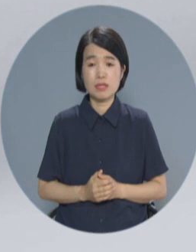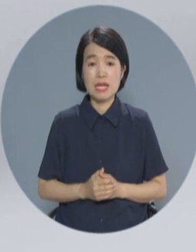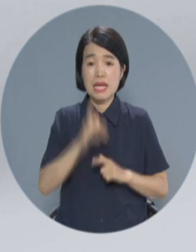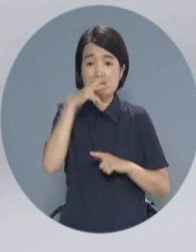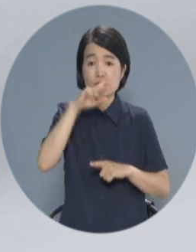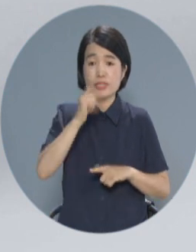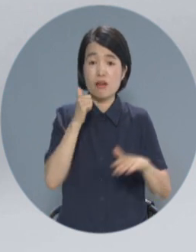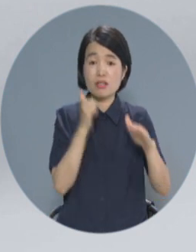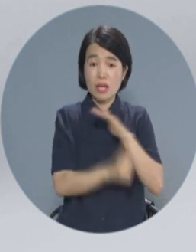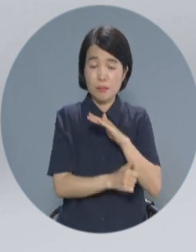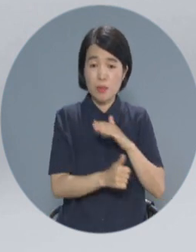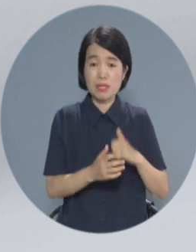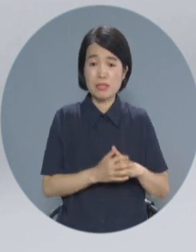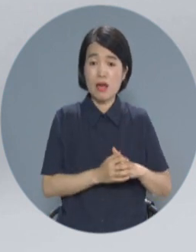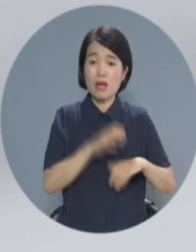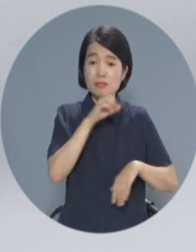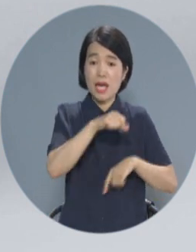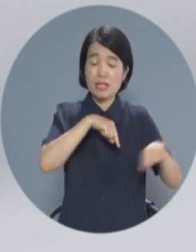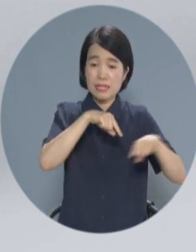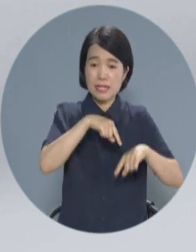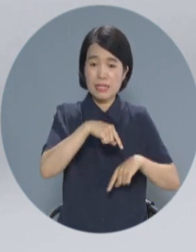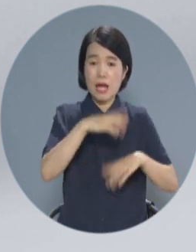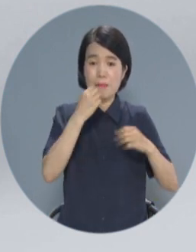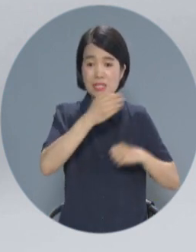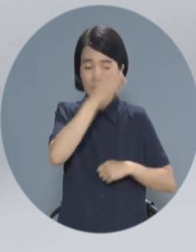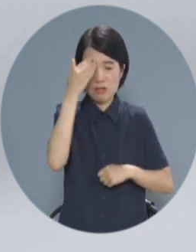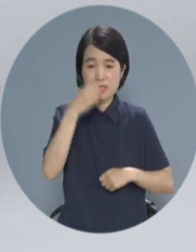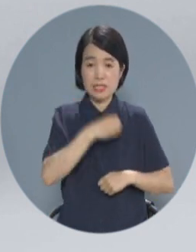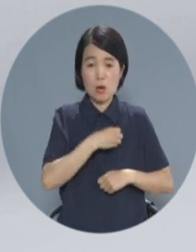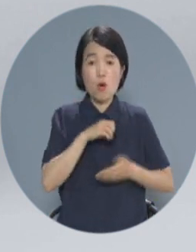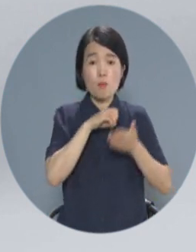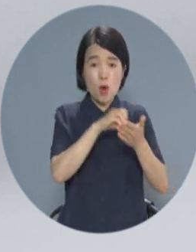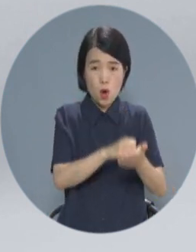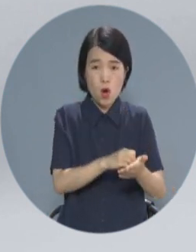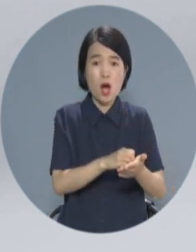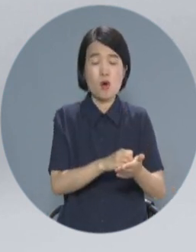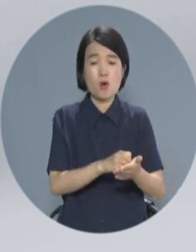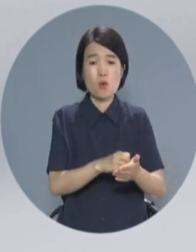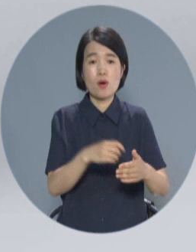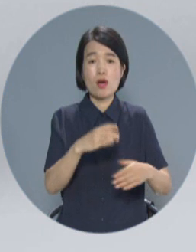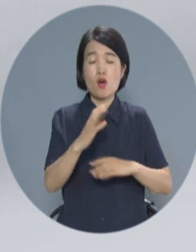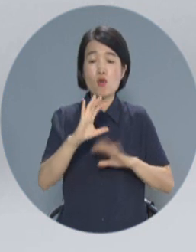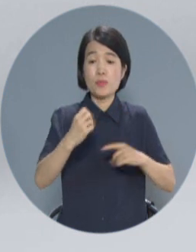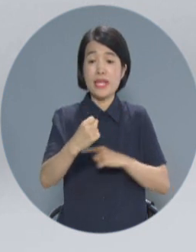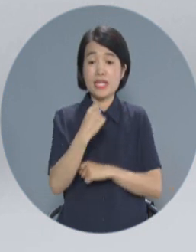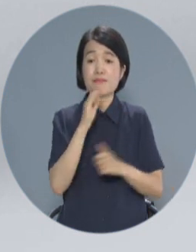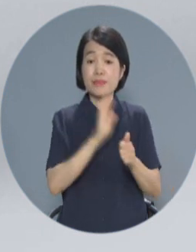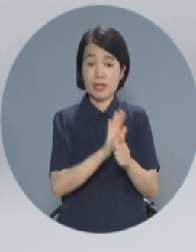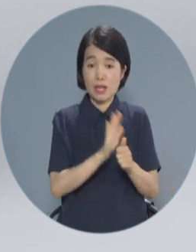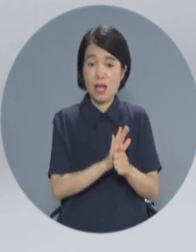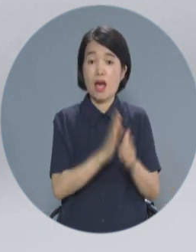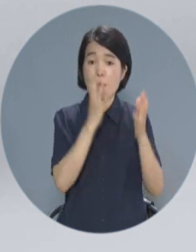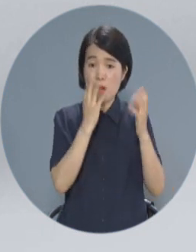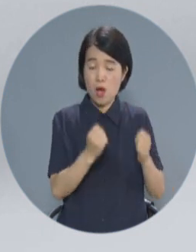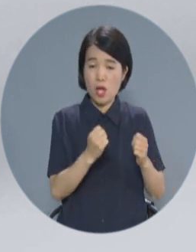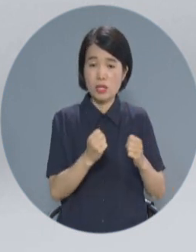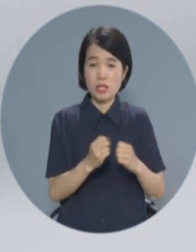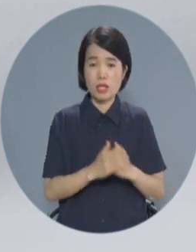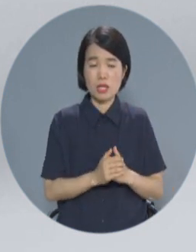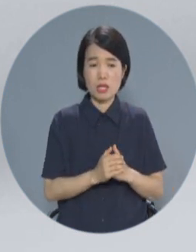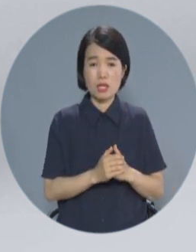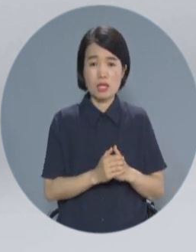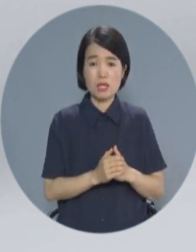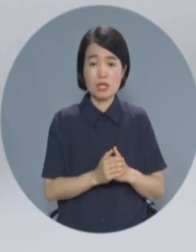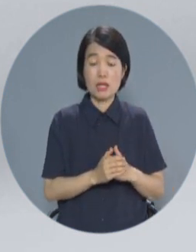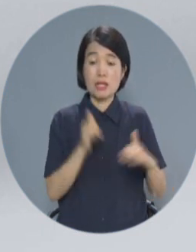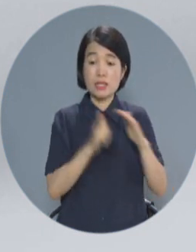보니까 윤석 대표 체제 하에서 많은 청년들이 당원으로도 가입도 하고 저희 당 지지도 많이 해주셨는데 이게